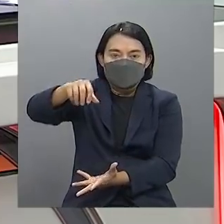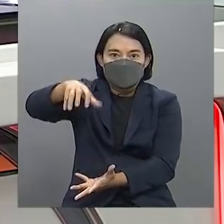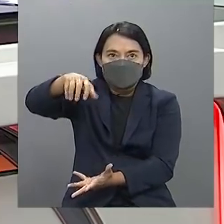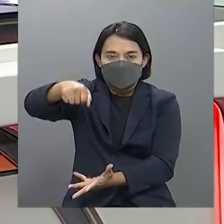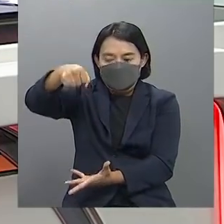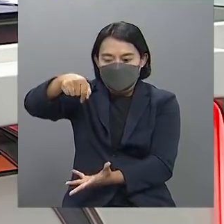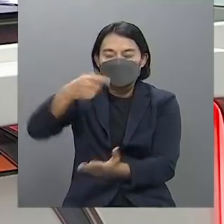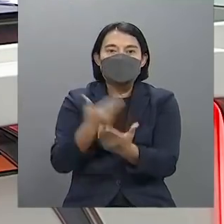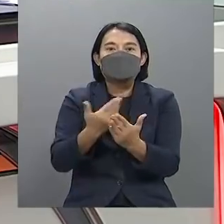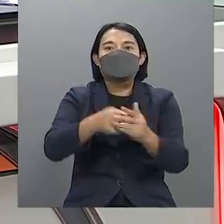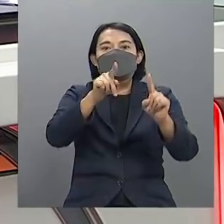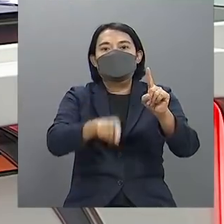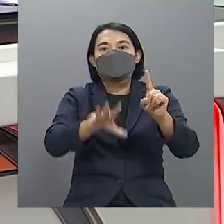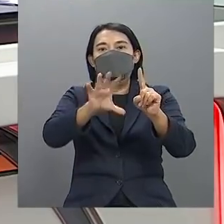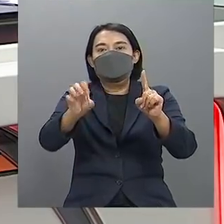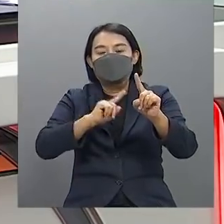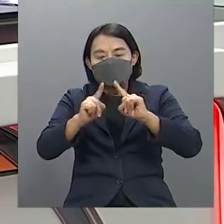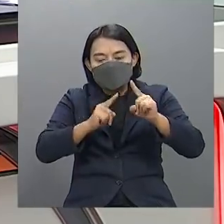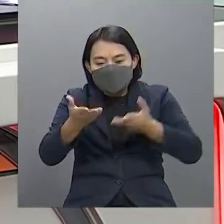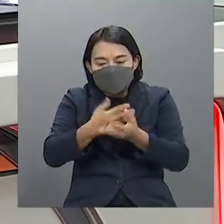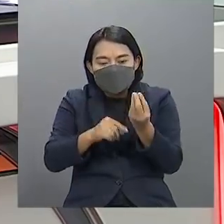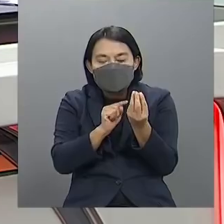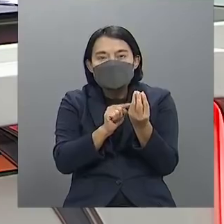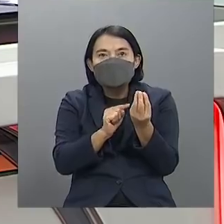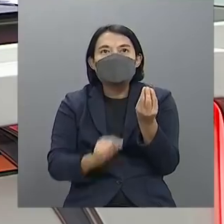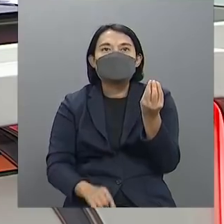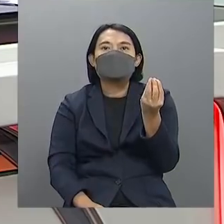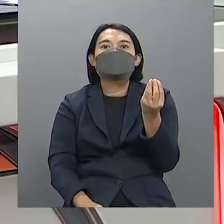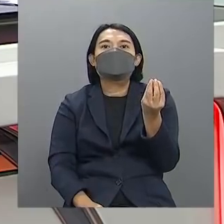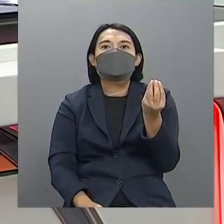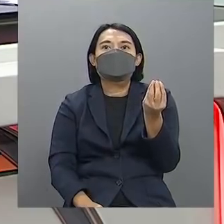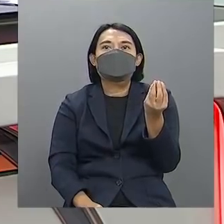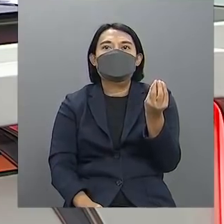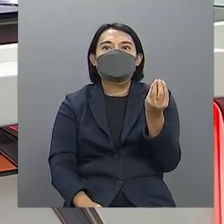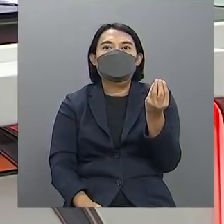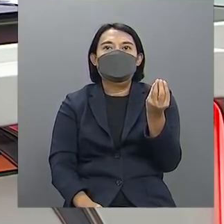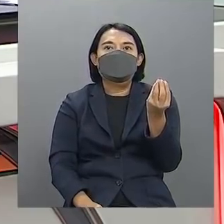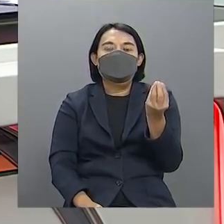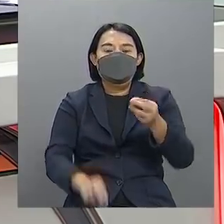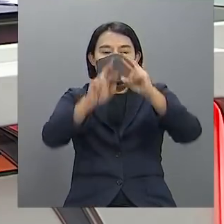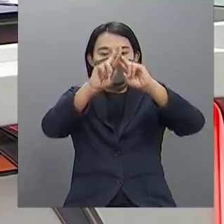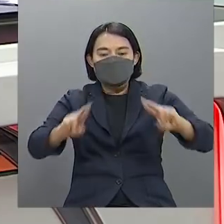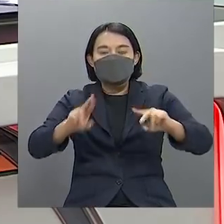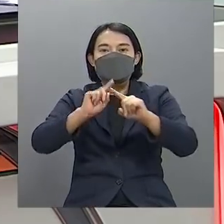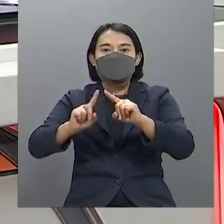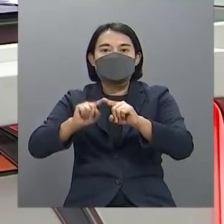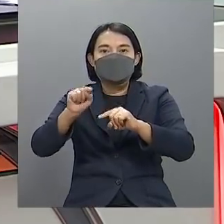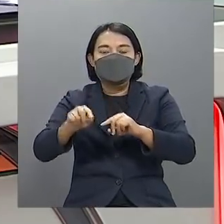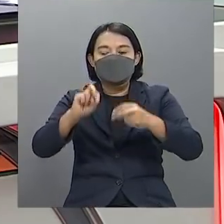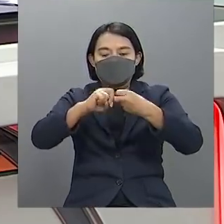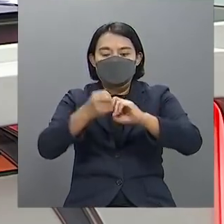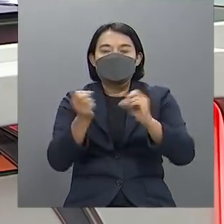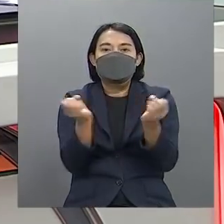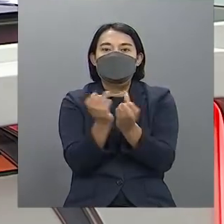ะก็คุยกันด้วยลูกเล็กๆเนี่ยแหละค่ะไม่ใช่ลูกใหญ่ๆนะคะดังนั้นร้านอาหารต่างๆเขาก็ได้รับผลกระทบร้านที่ใช้ม